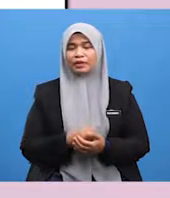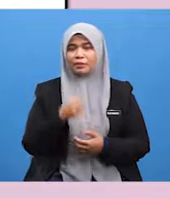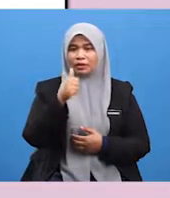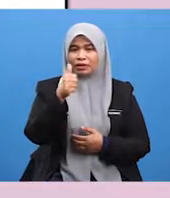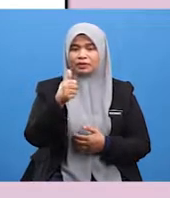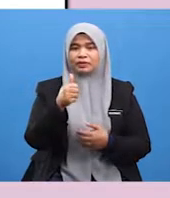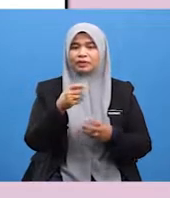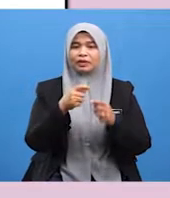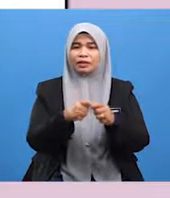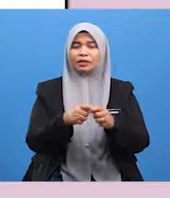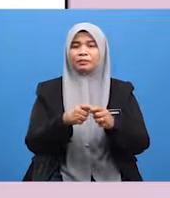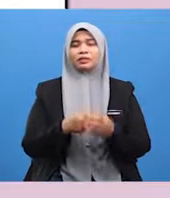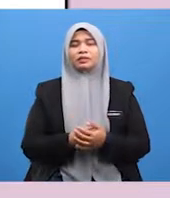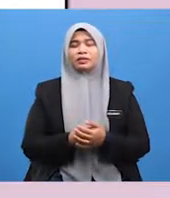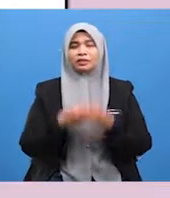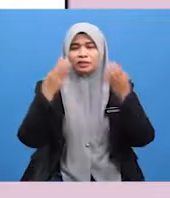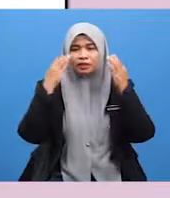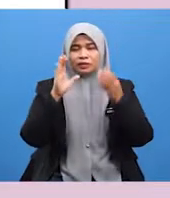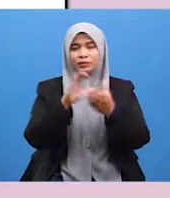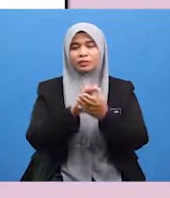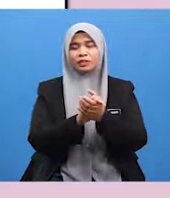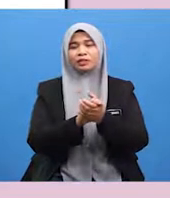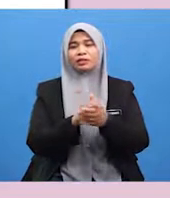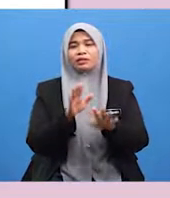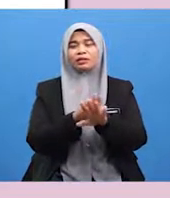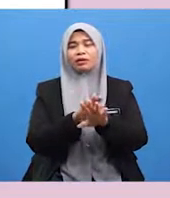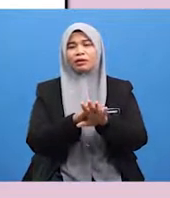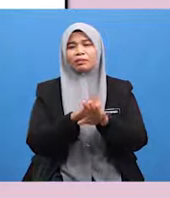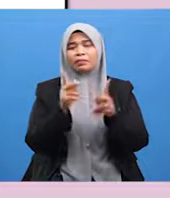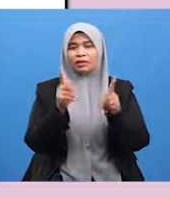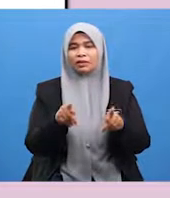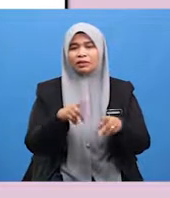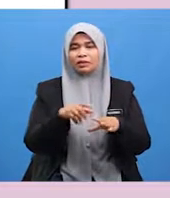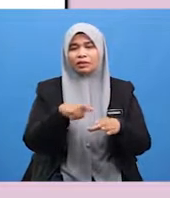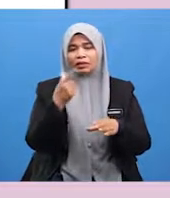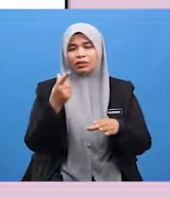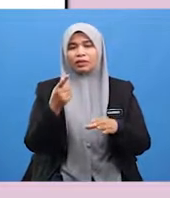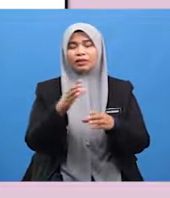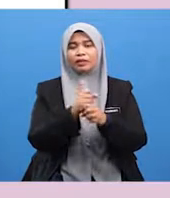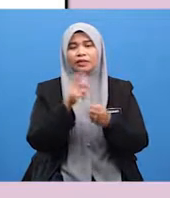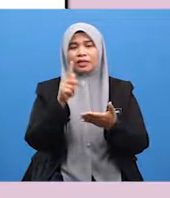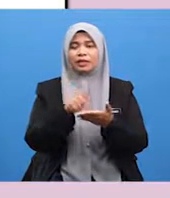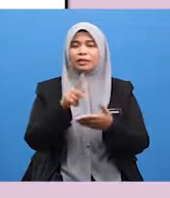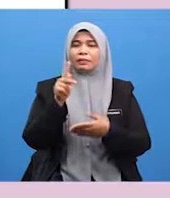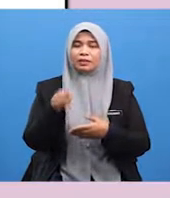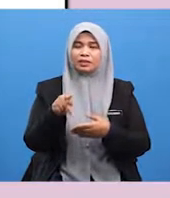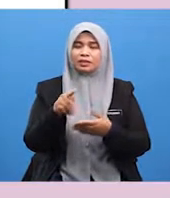Bagus, tepat sekali. Cikgu percaya ramai pelajar di luar sana dapat mengenal pasti